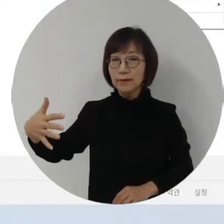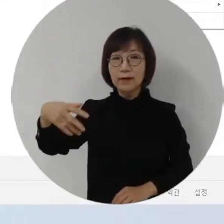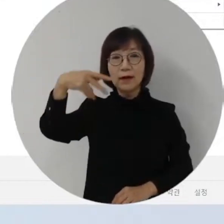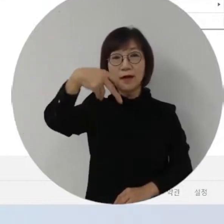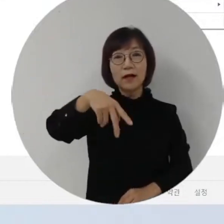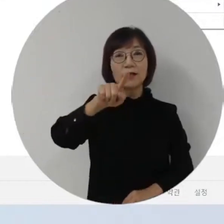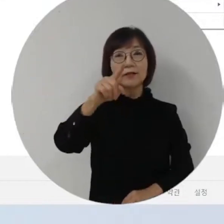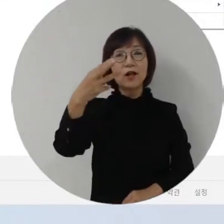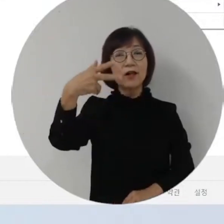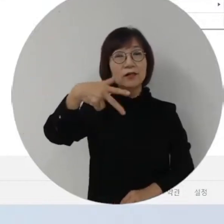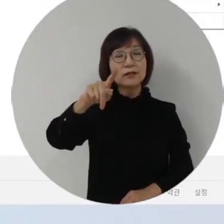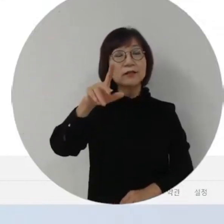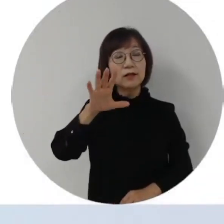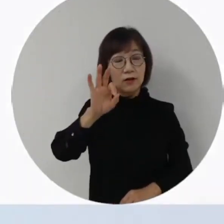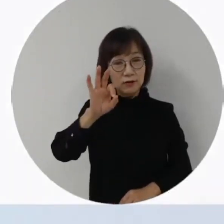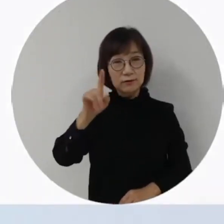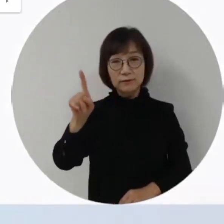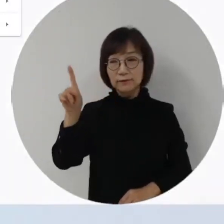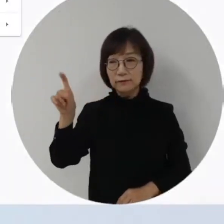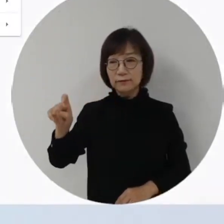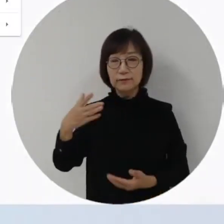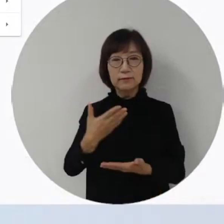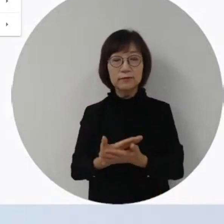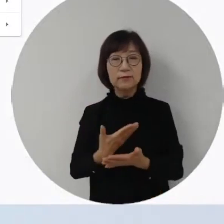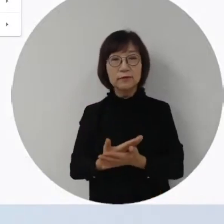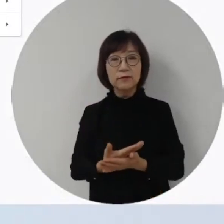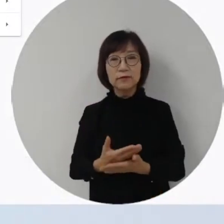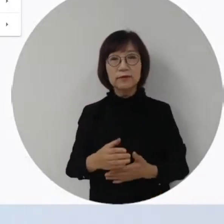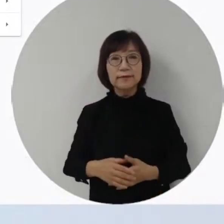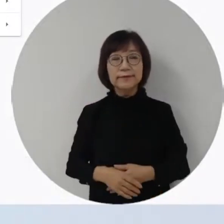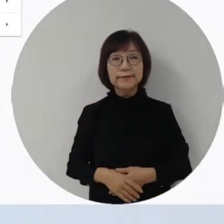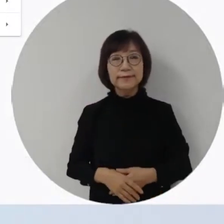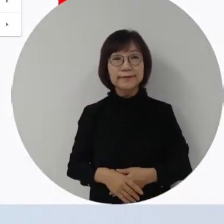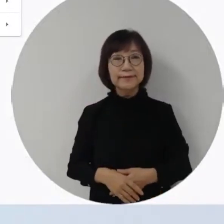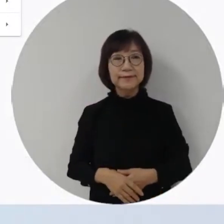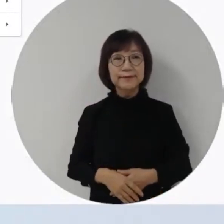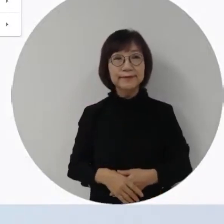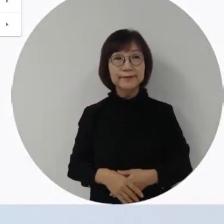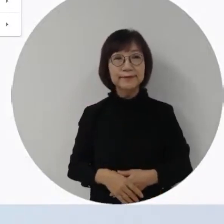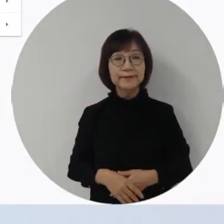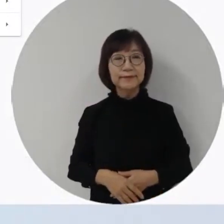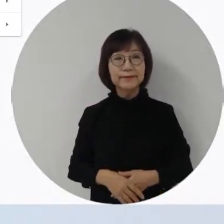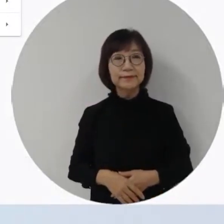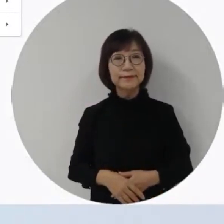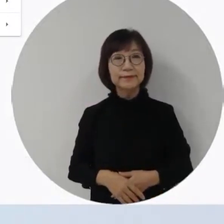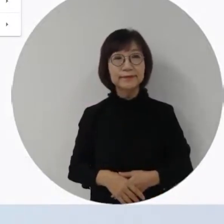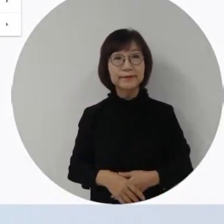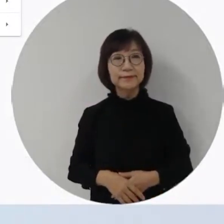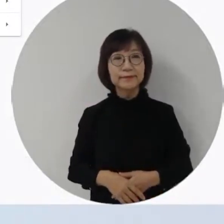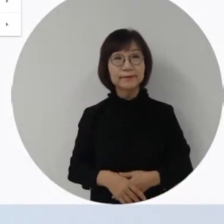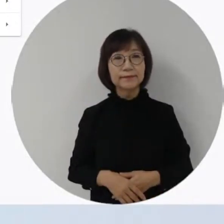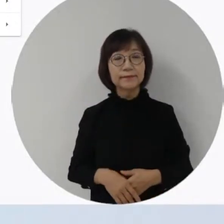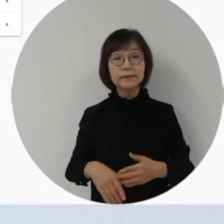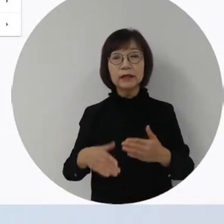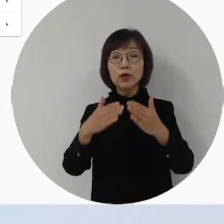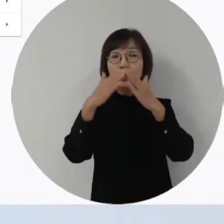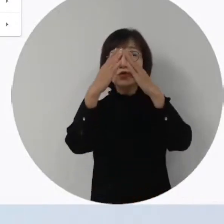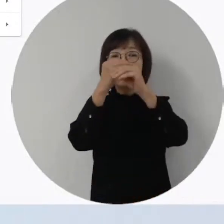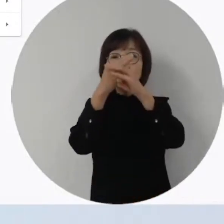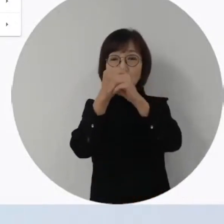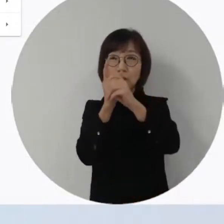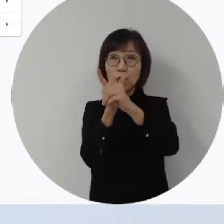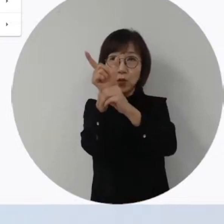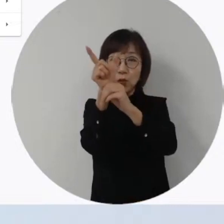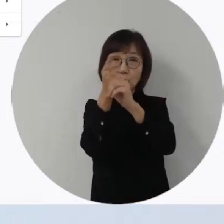주소 입력줄 앞에 기본적으로 홈 버튼은 들어가 있을 거예요. 근데 혹시 홈 버튼이 없다라고 할 때 보이는